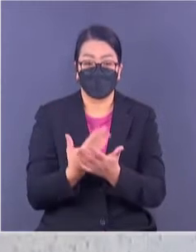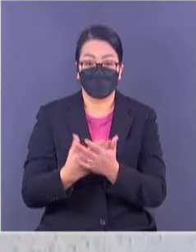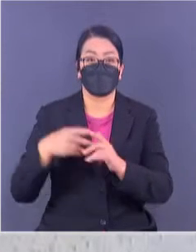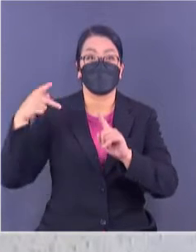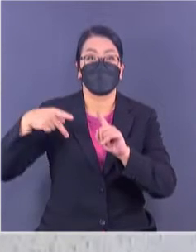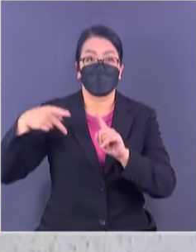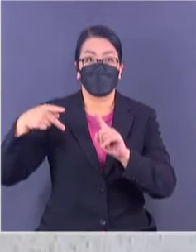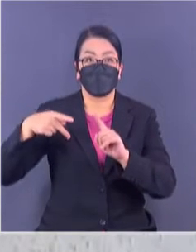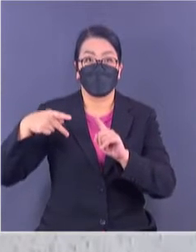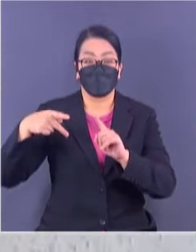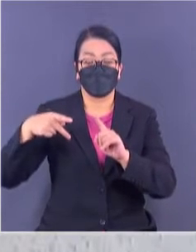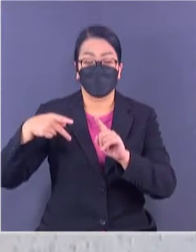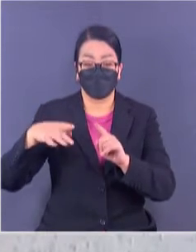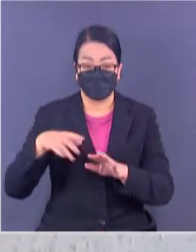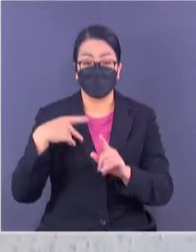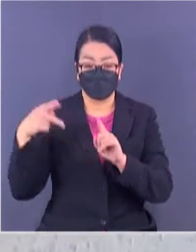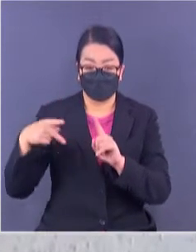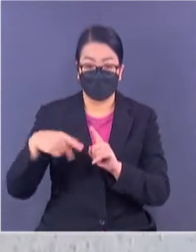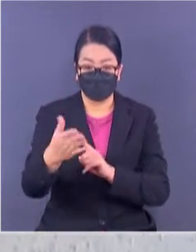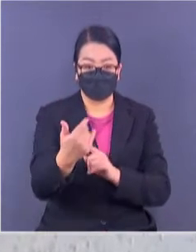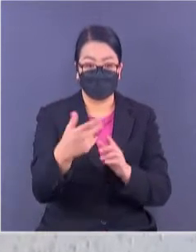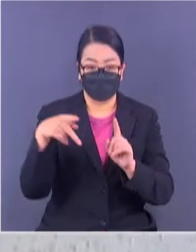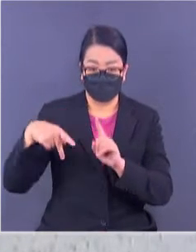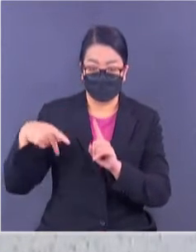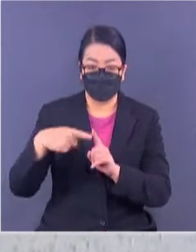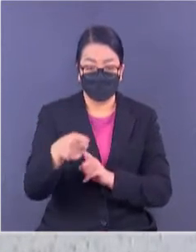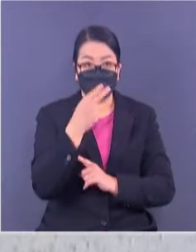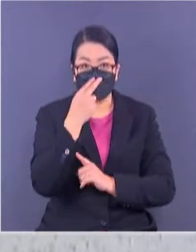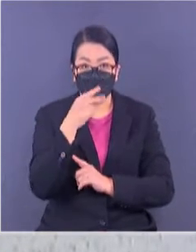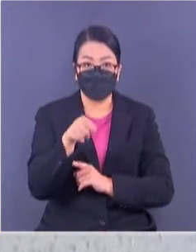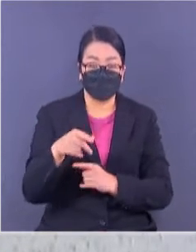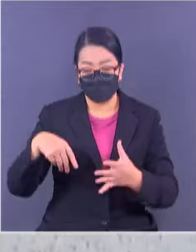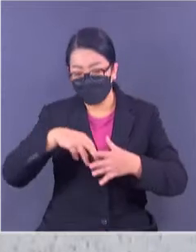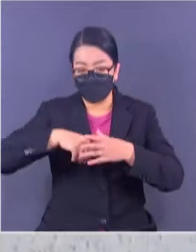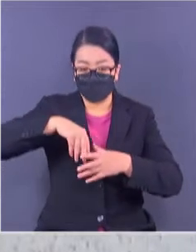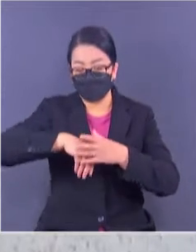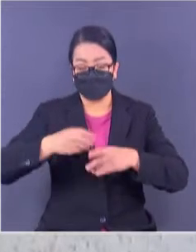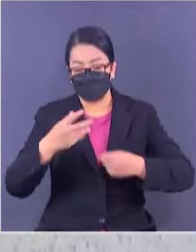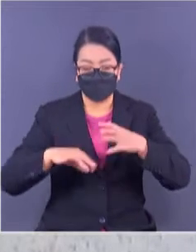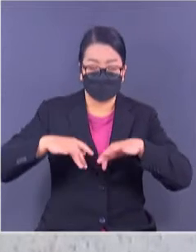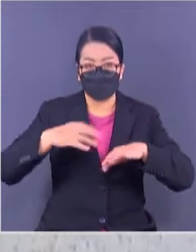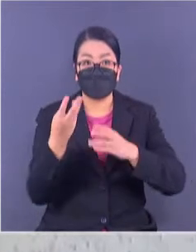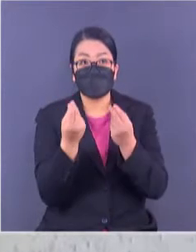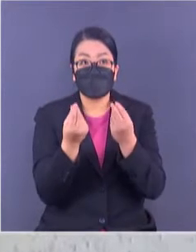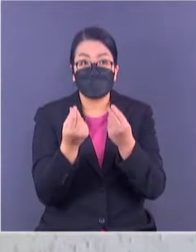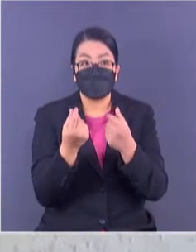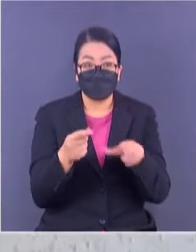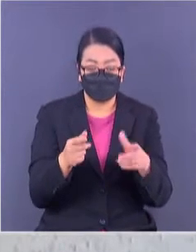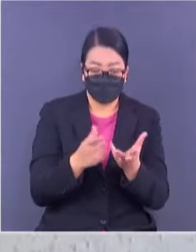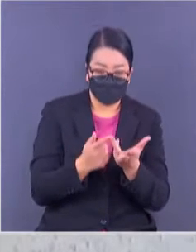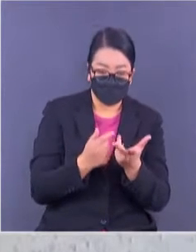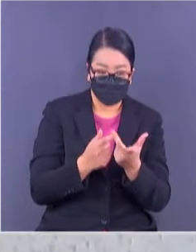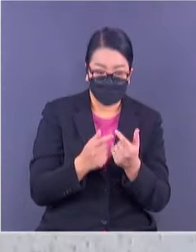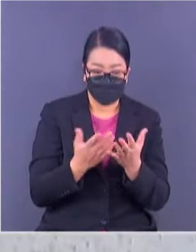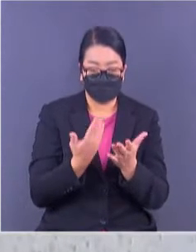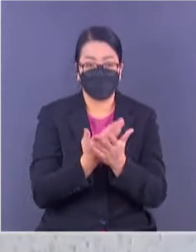นะให้เธอเนี่ยรีบทอนแล้วก็ดูท่าทางท่าทีหรือรีบร้อนทีเดียวครับแต่ว่าพนักงานเนี่ยมีเงิน